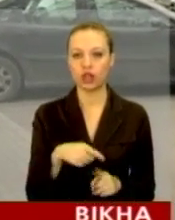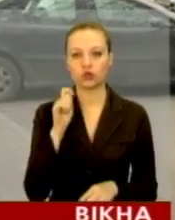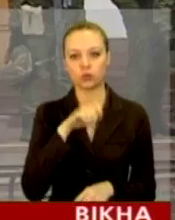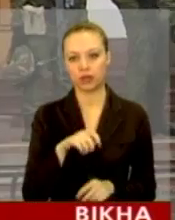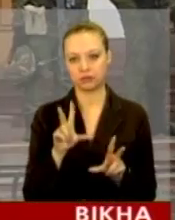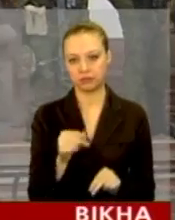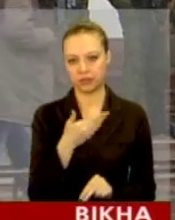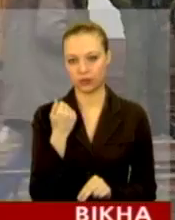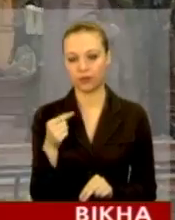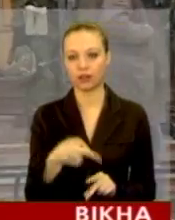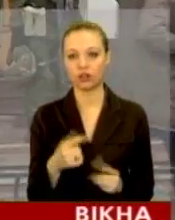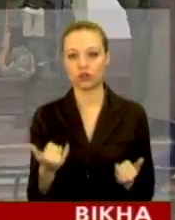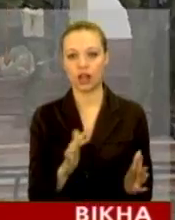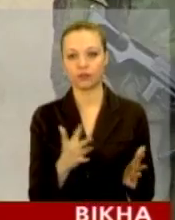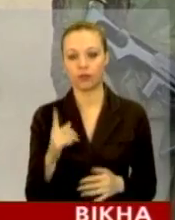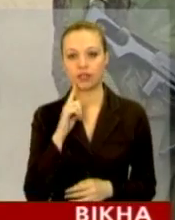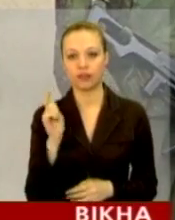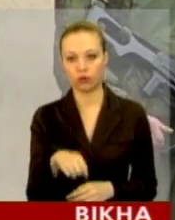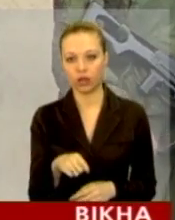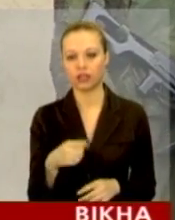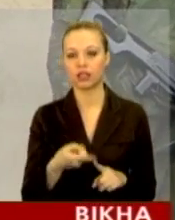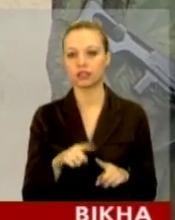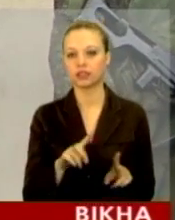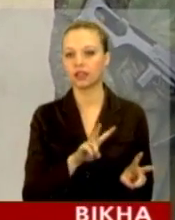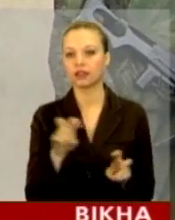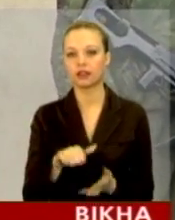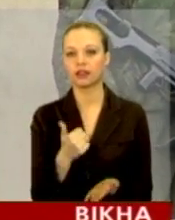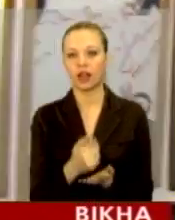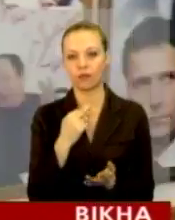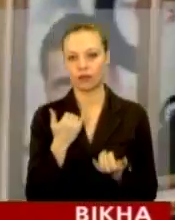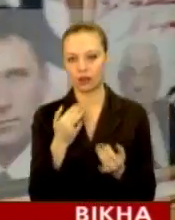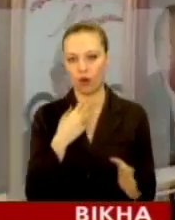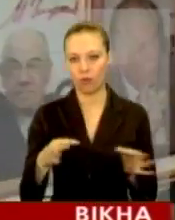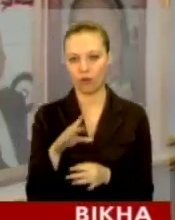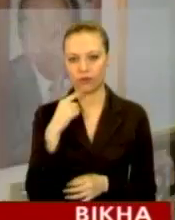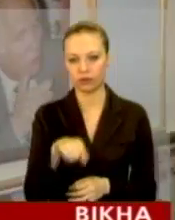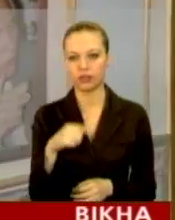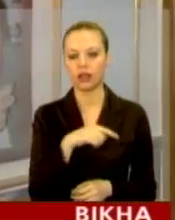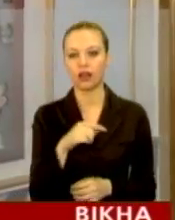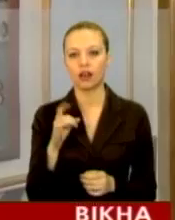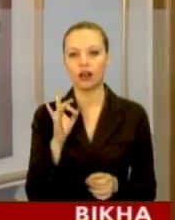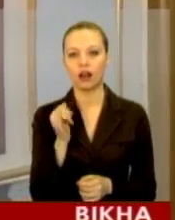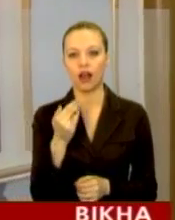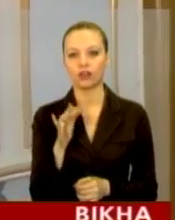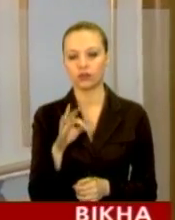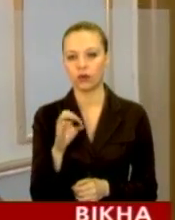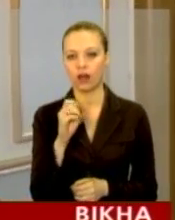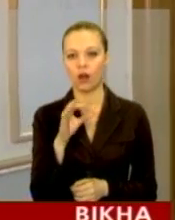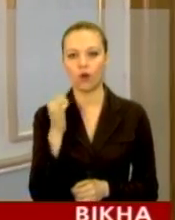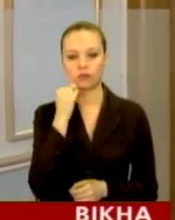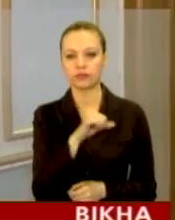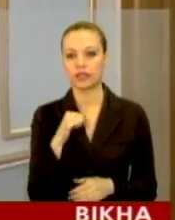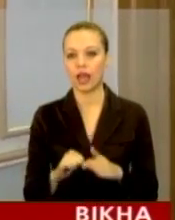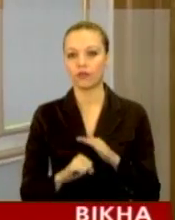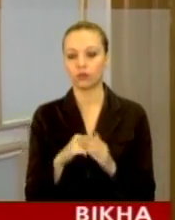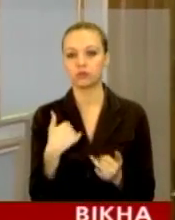не зізнаються. Те, що зараз відбувається в Україні, топ-тема для обговорень в Росії. Радіостанція «Ехо Москви» – одна з найавторитетніших у Москві.